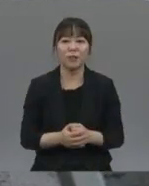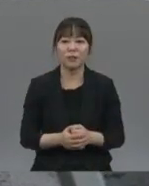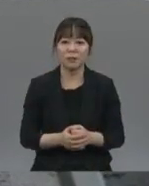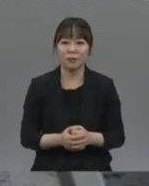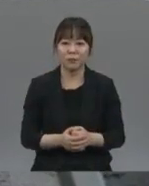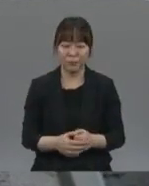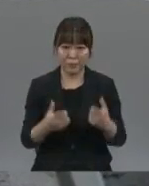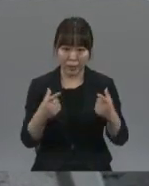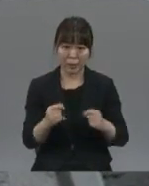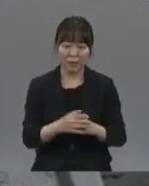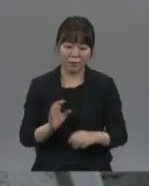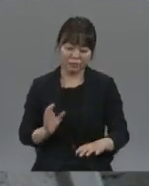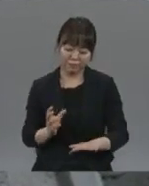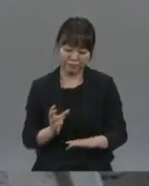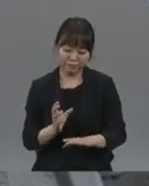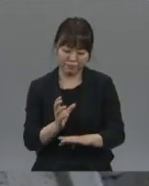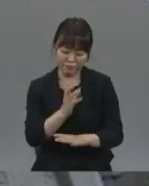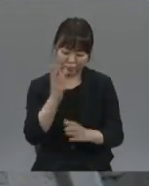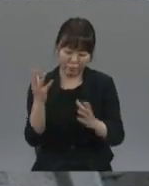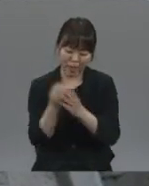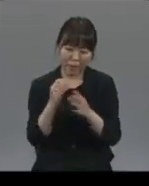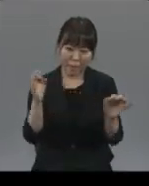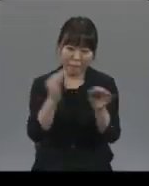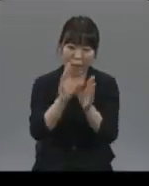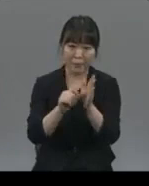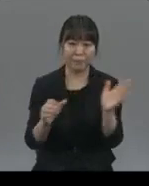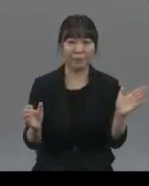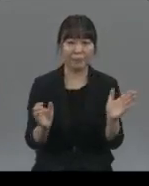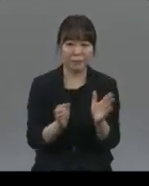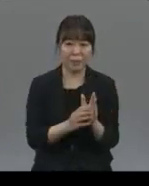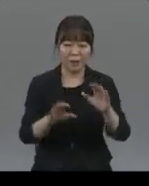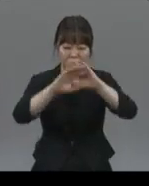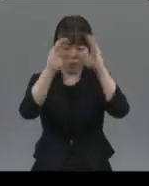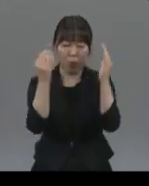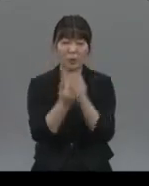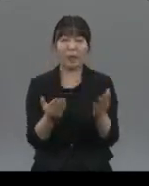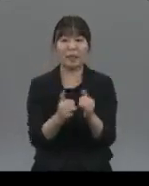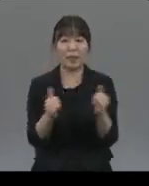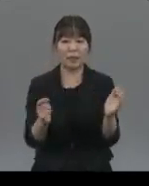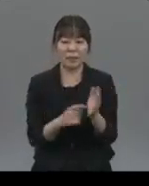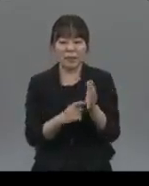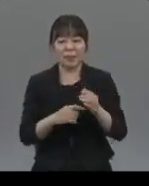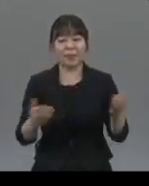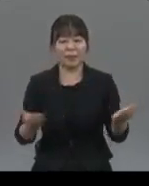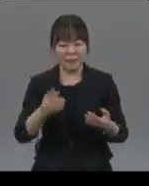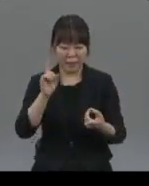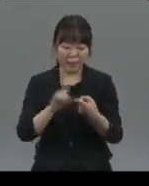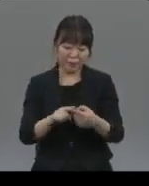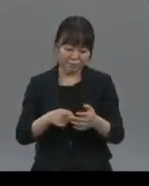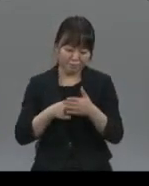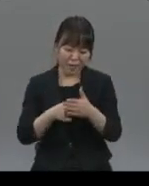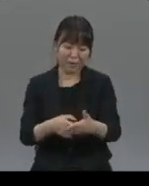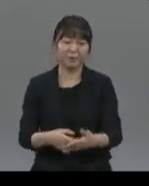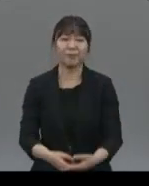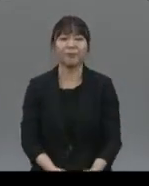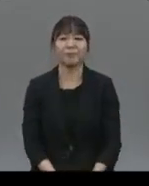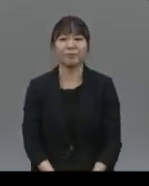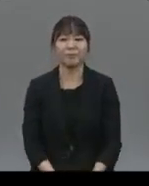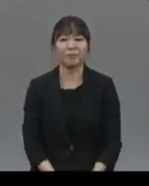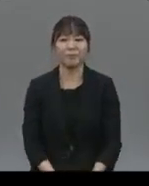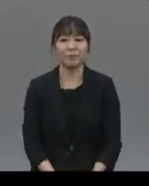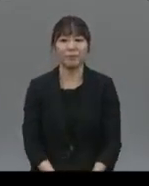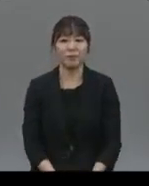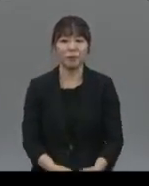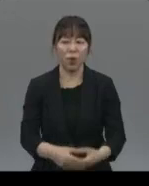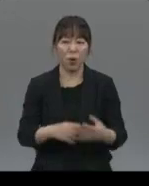ainsi que 60 régions côtières le CDA chq a ordonné à toutes les institutions publiques de maintenir le système de travail d'urgence jusqu'à ce que le pays soit